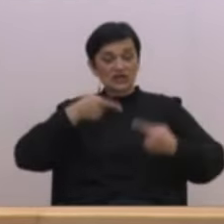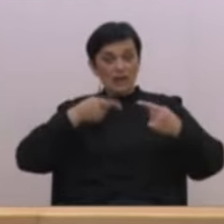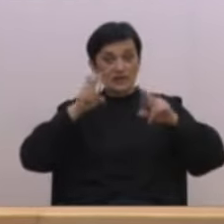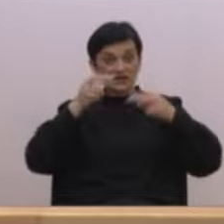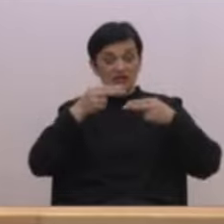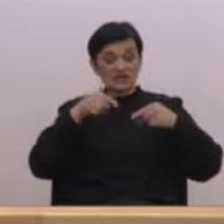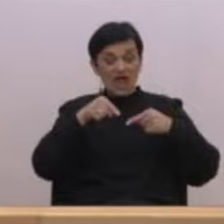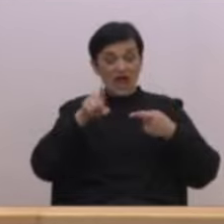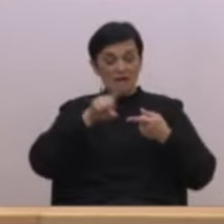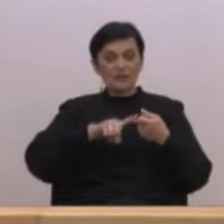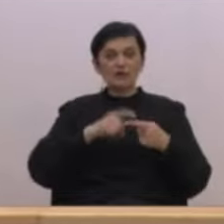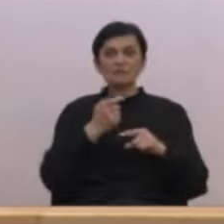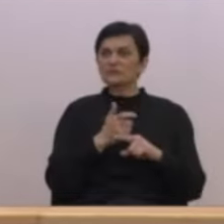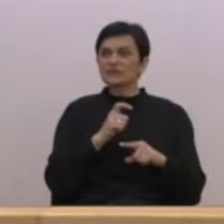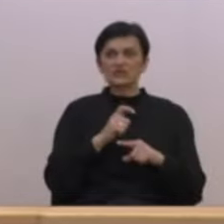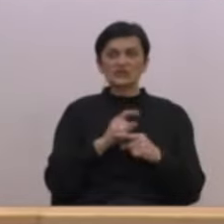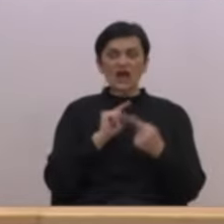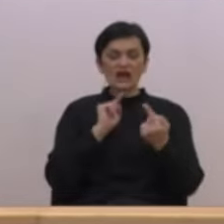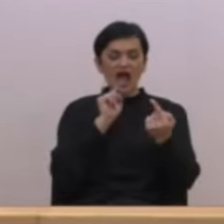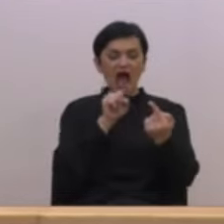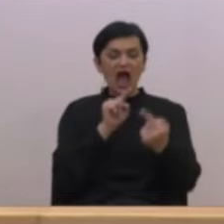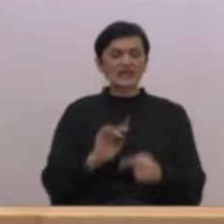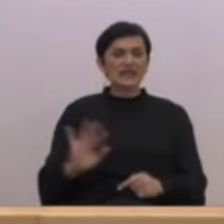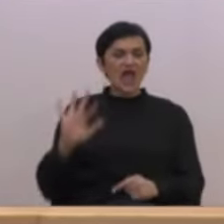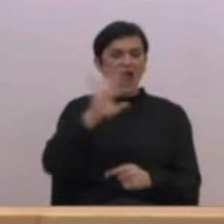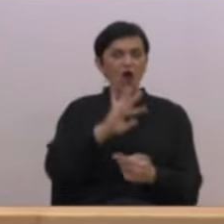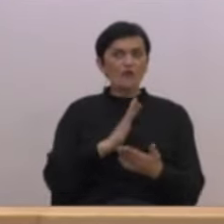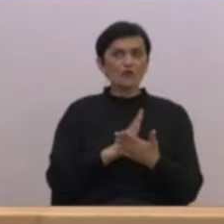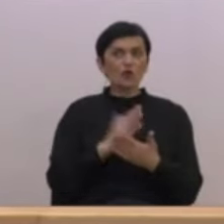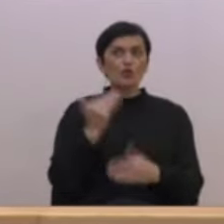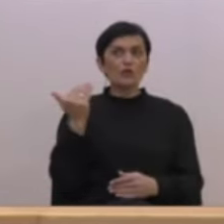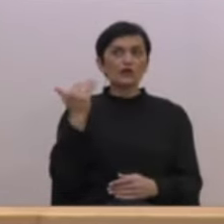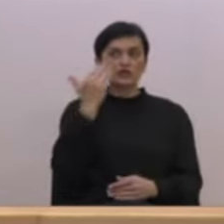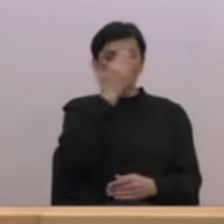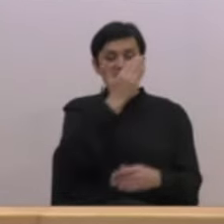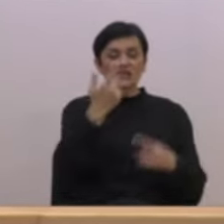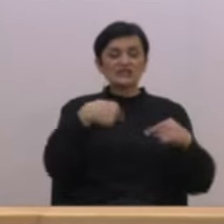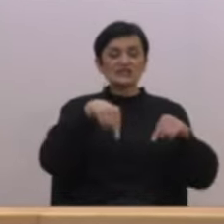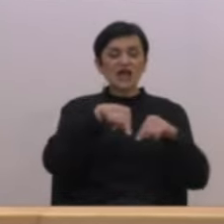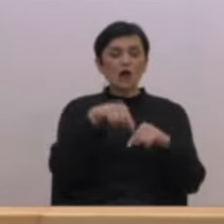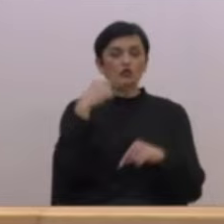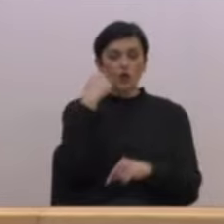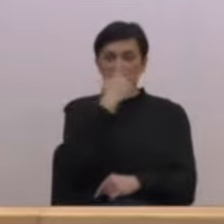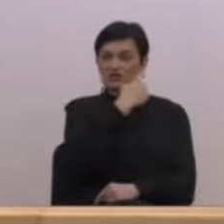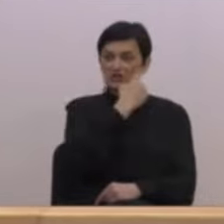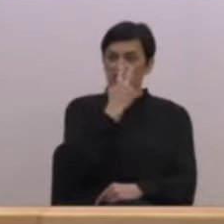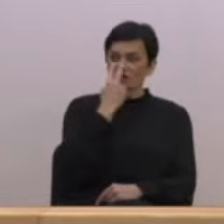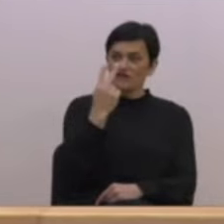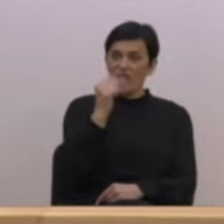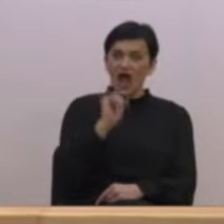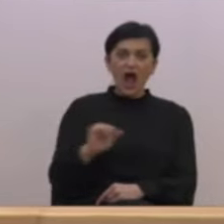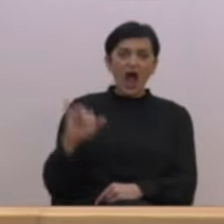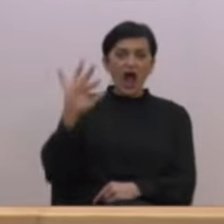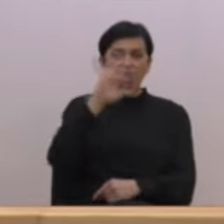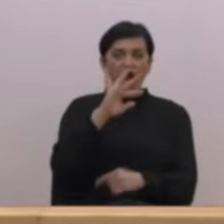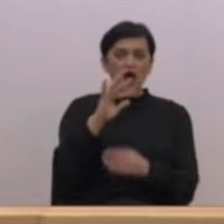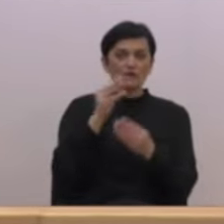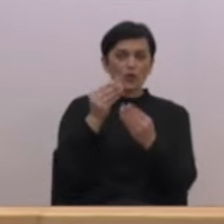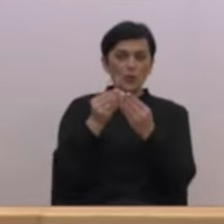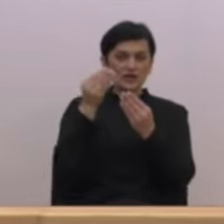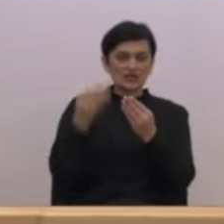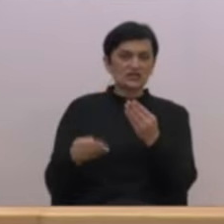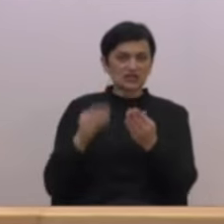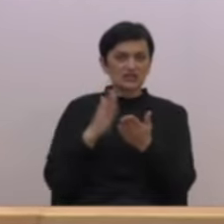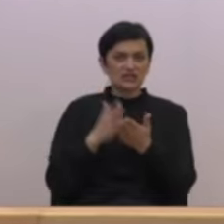მიმართ არის ძალიან ანტიევროპული, იმიტომ რომ თქვენ საზოგადოების თვალში ახდენთ ევროპის დისკრედიტაცია, საერთოდ